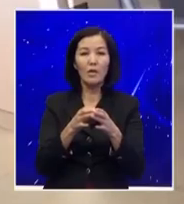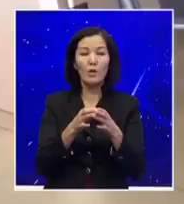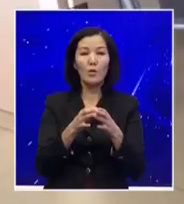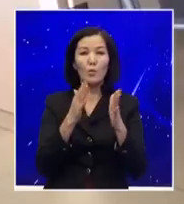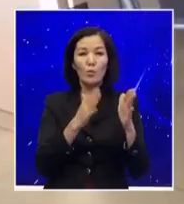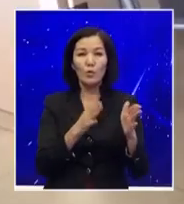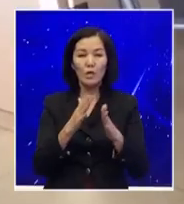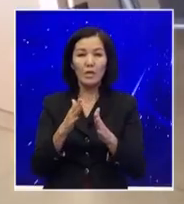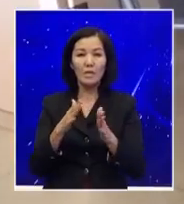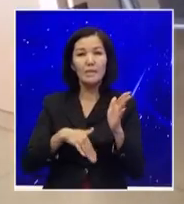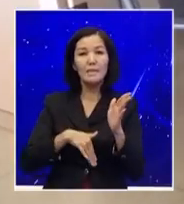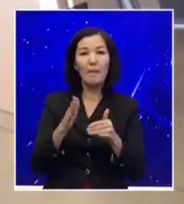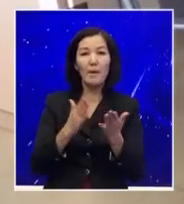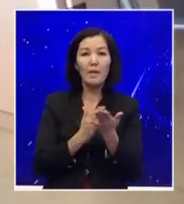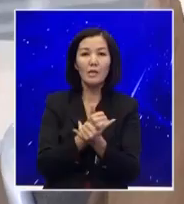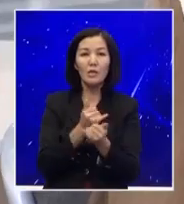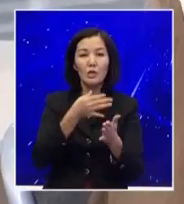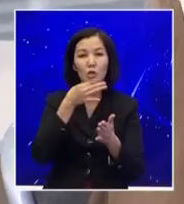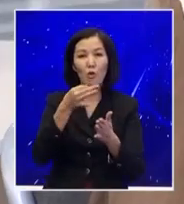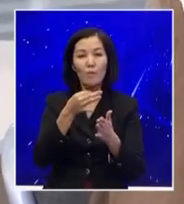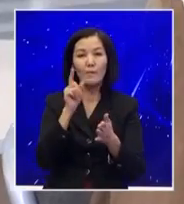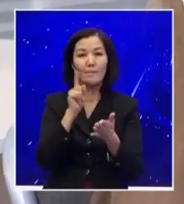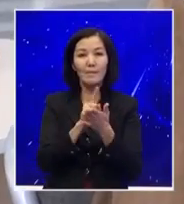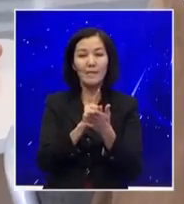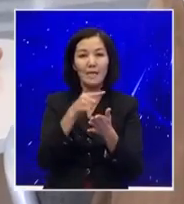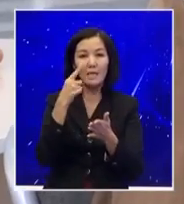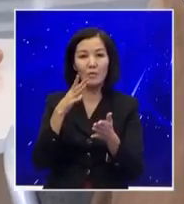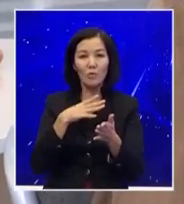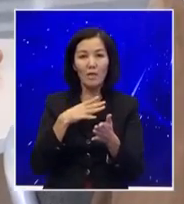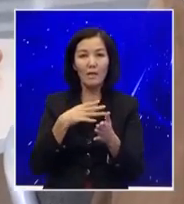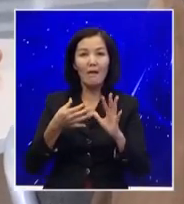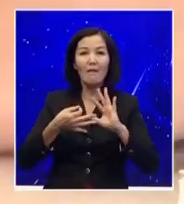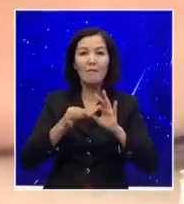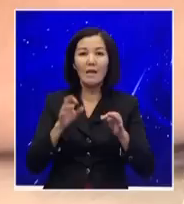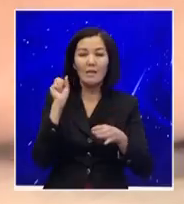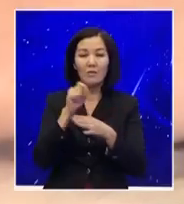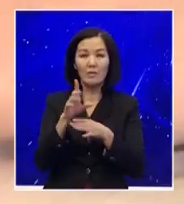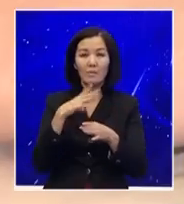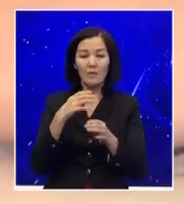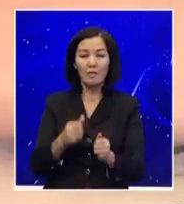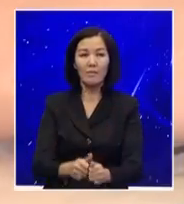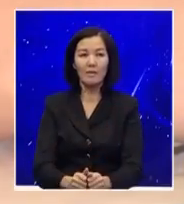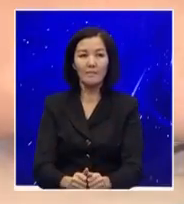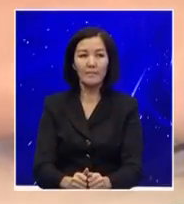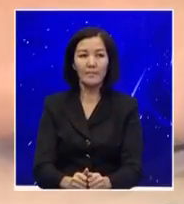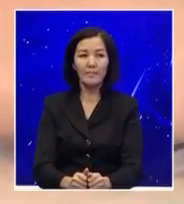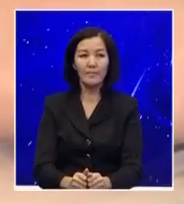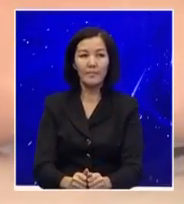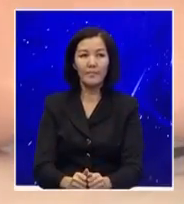ұйымдар осы үрдісті сапалы әрі жауапты жүргізуге міндетті екеніне тоқталды. Нақты нұсқау тапсырмалар берді.